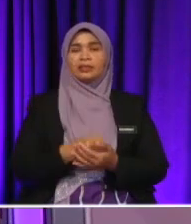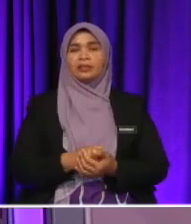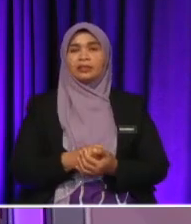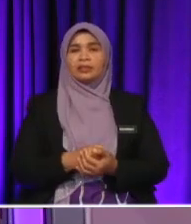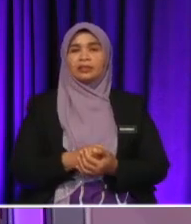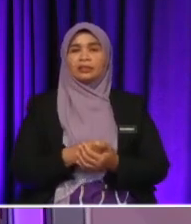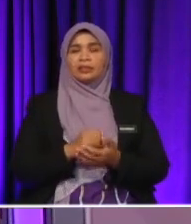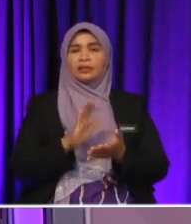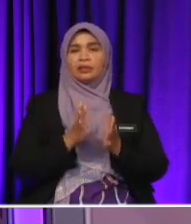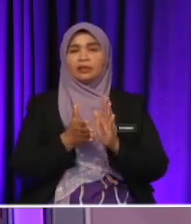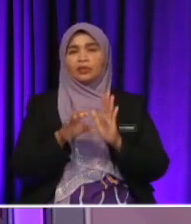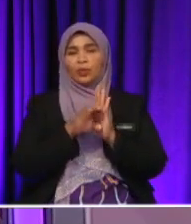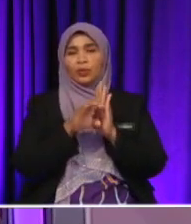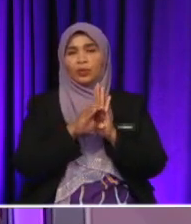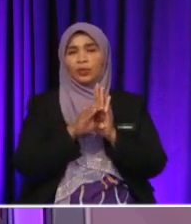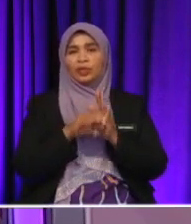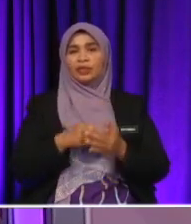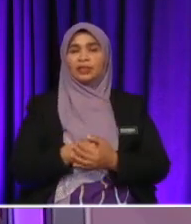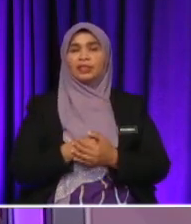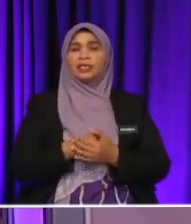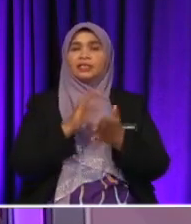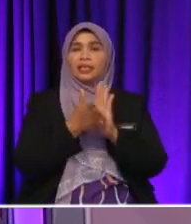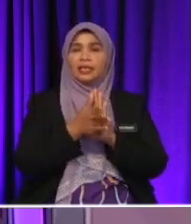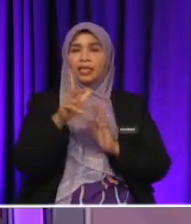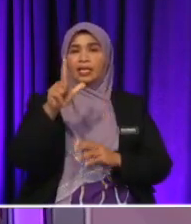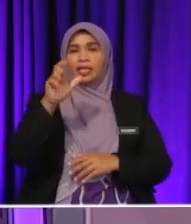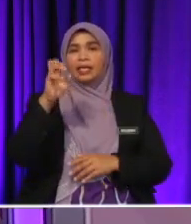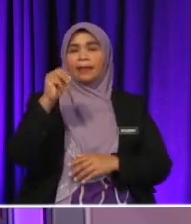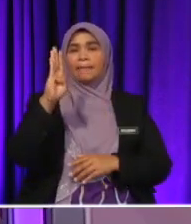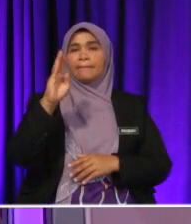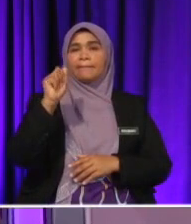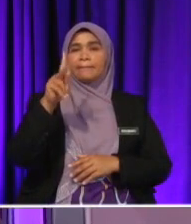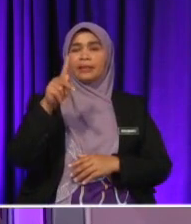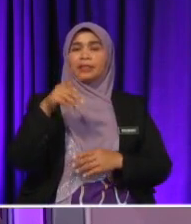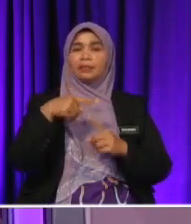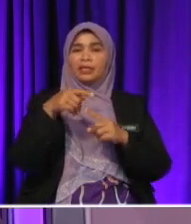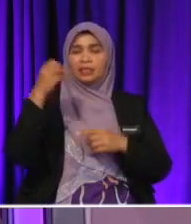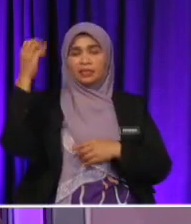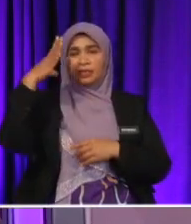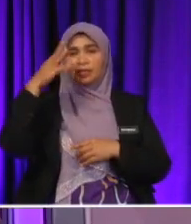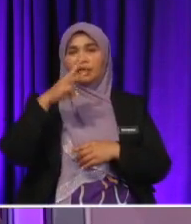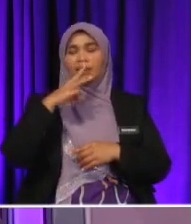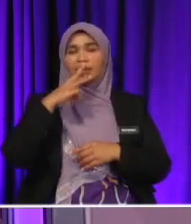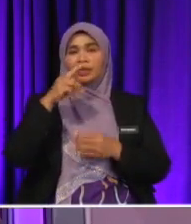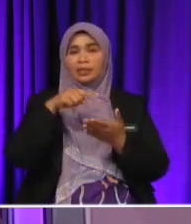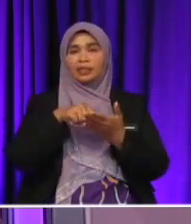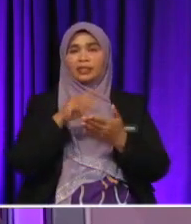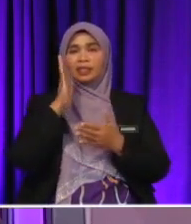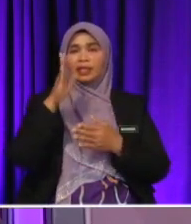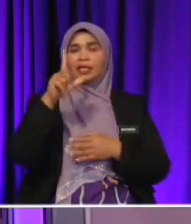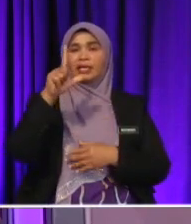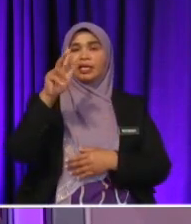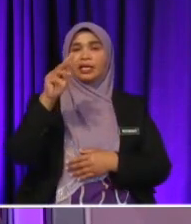jadi Lembah jadi bilissia Ai mau diculik ini akan melekat